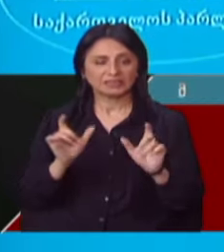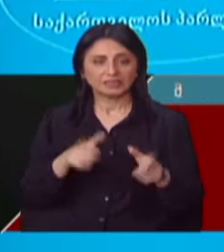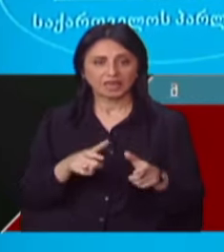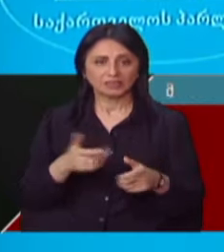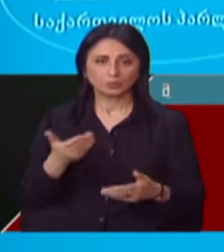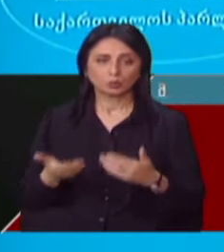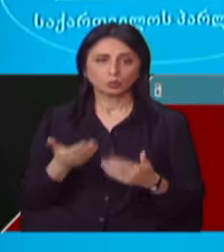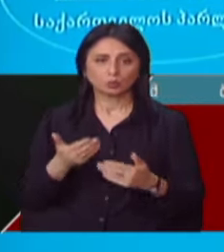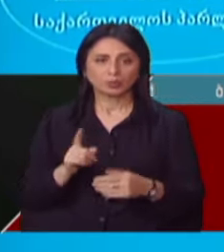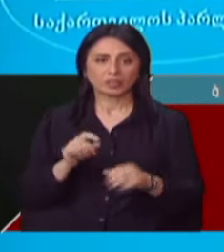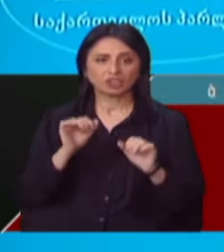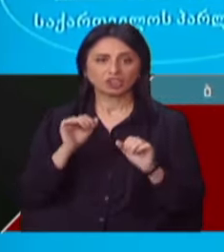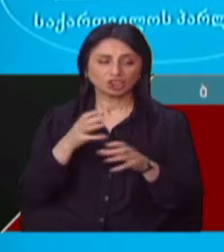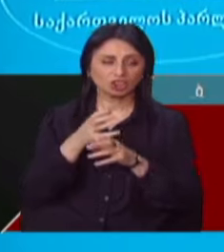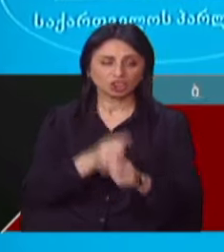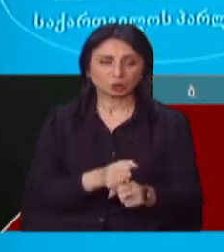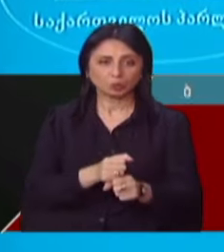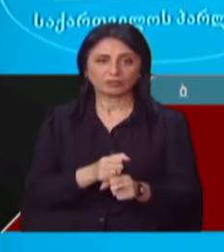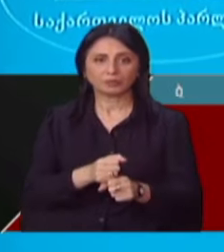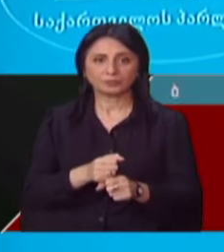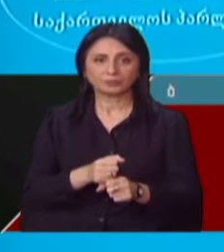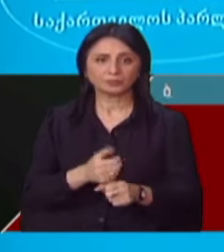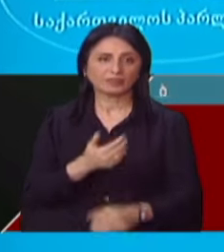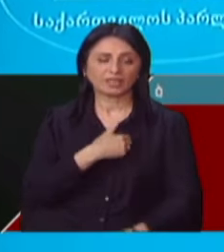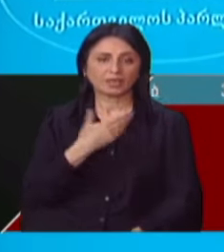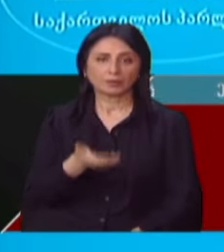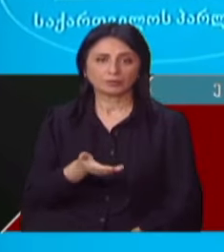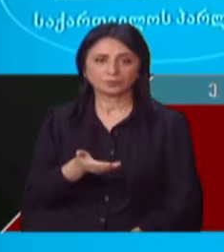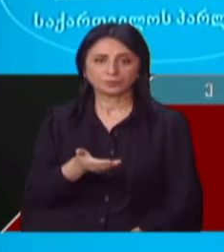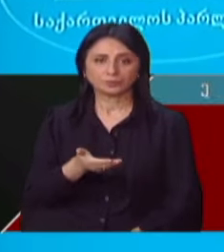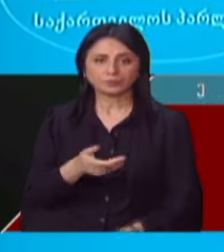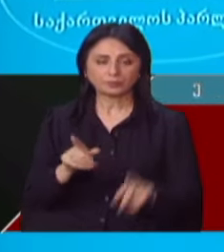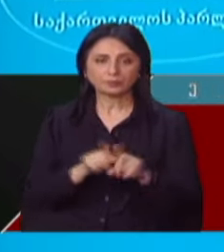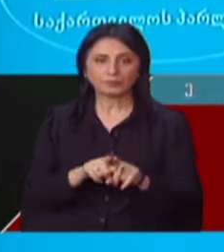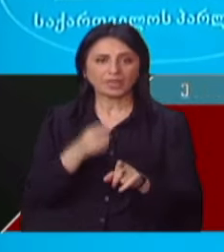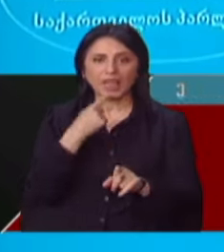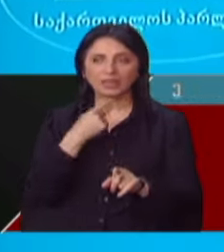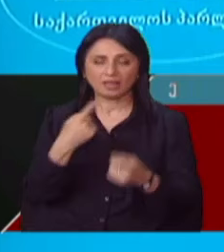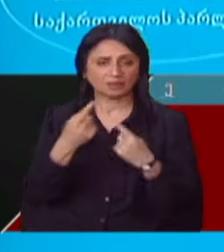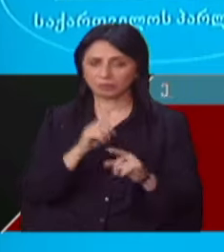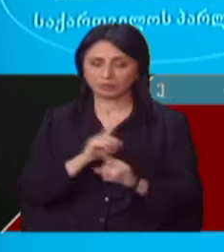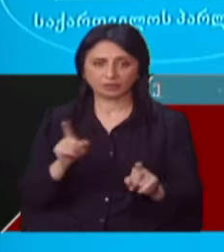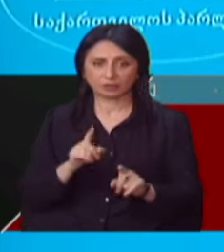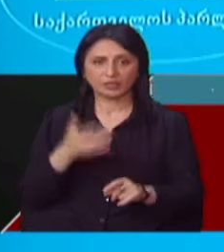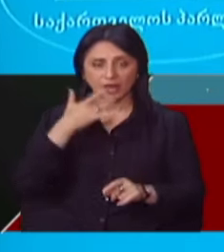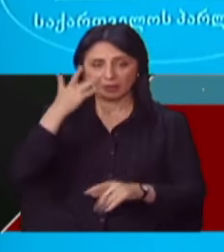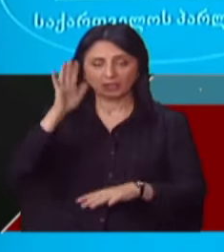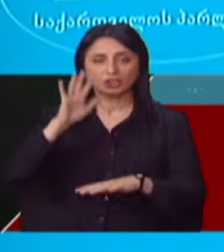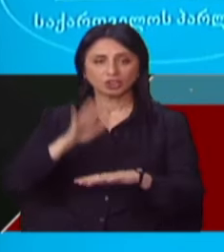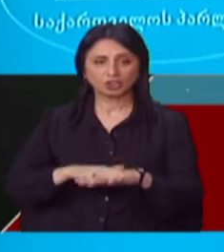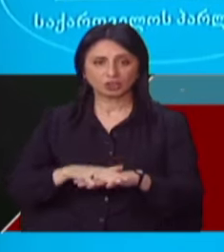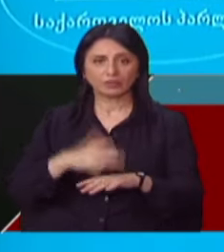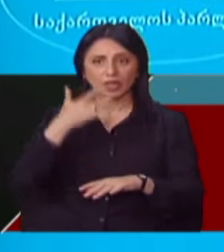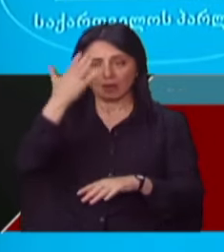სანქციებით თუ რა შეზღუდვებით გნებავთ ასეთი ენით, არ უნდა ესაუბრებოდნენ. ამერიკის შეერთებული